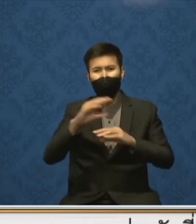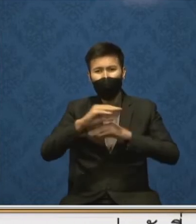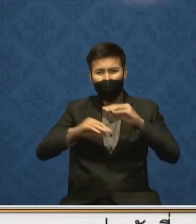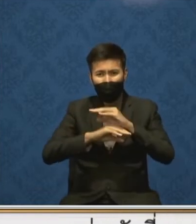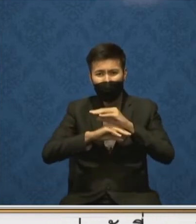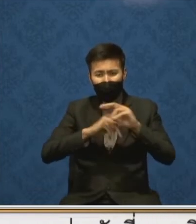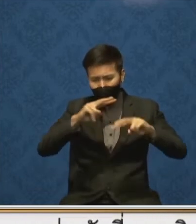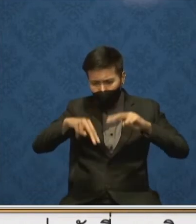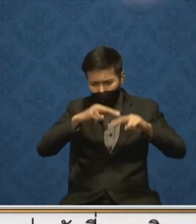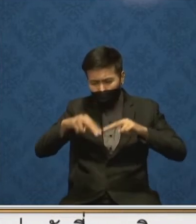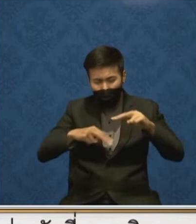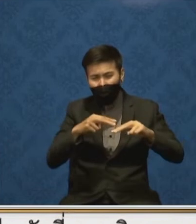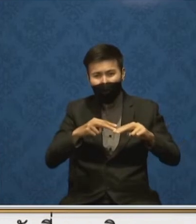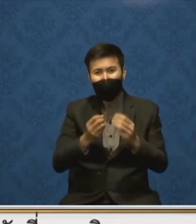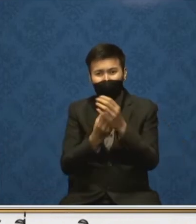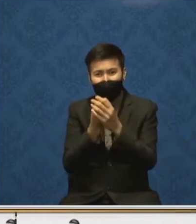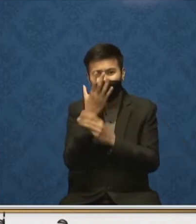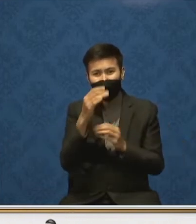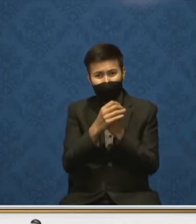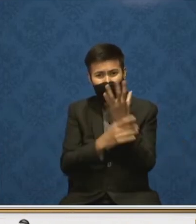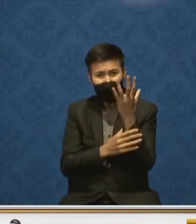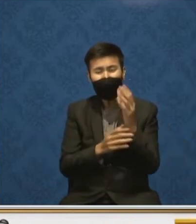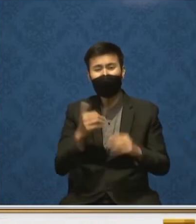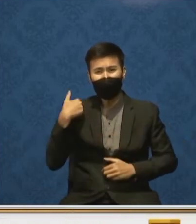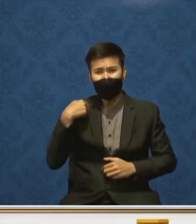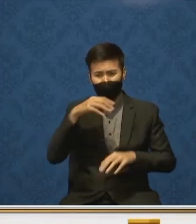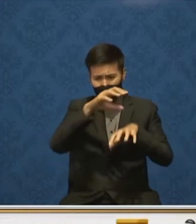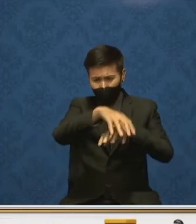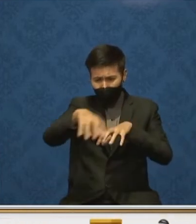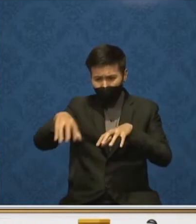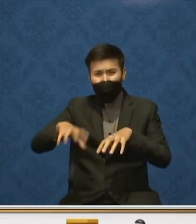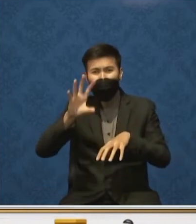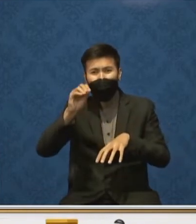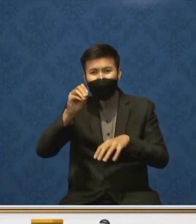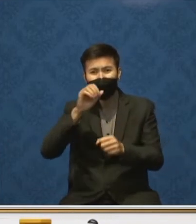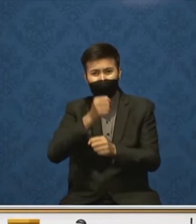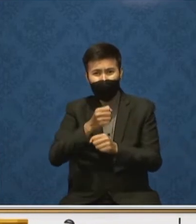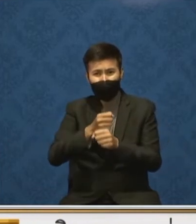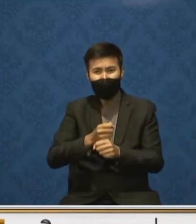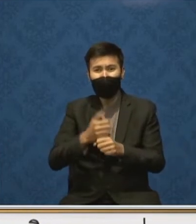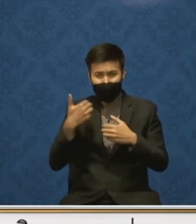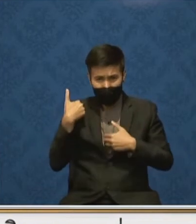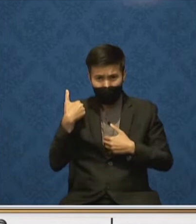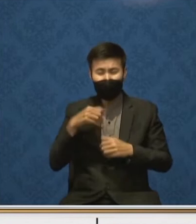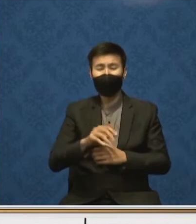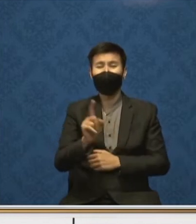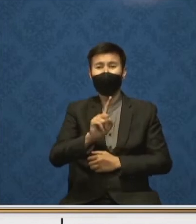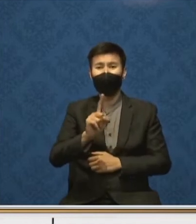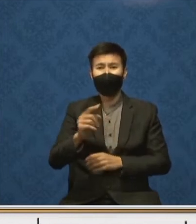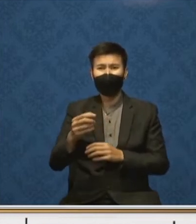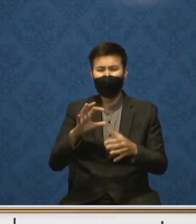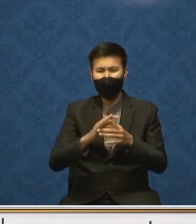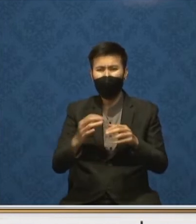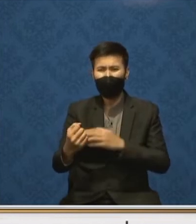มี 51หน่วยงานทําแลที่มัแปลกก็คอวามันแตกอยในสิ้บแผน สิบแผนงานมีตงแต่ยทศาตคามมนคง